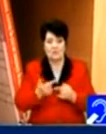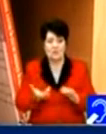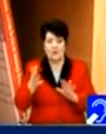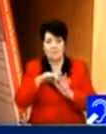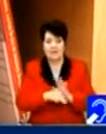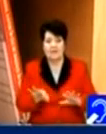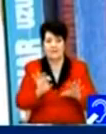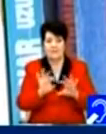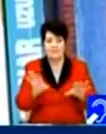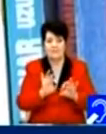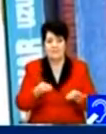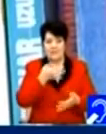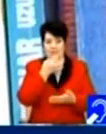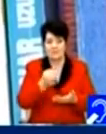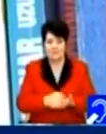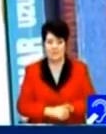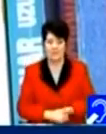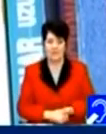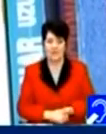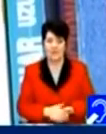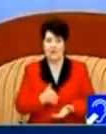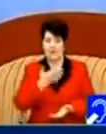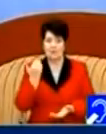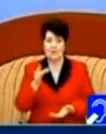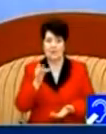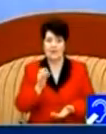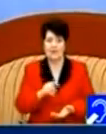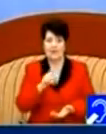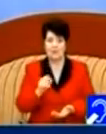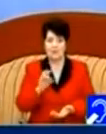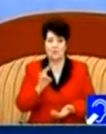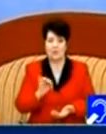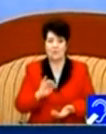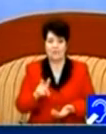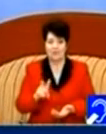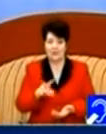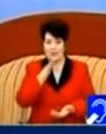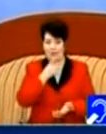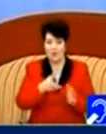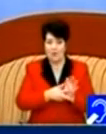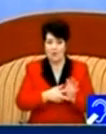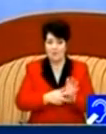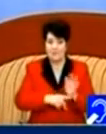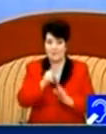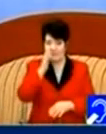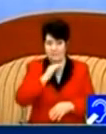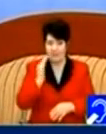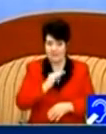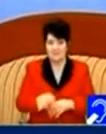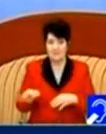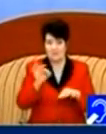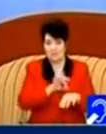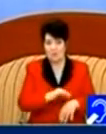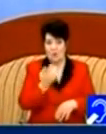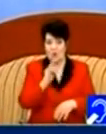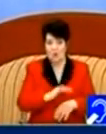aplicată, explică responsabilii. Nu este rezonabilă, dat fiind faptul că părinții încep lucrul la ora 8 și oricum își aduc copiii la ora